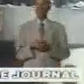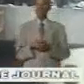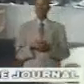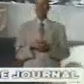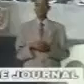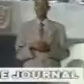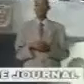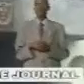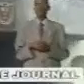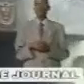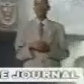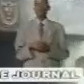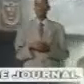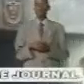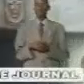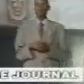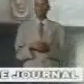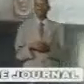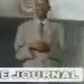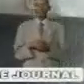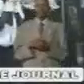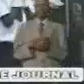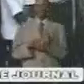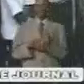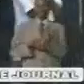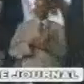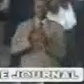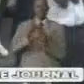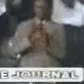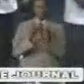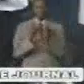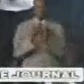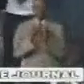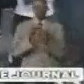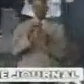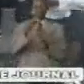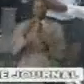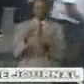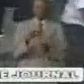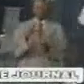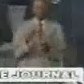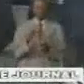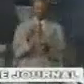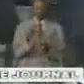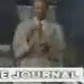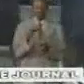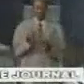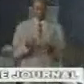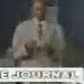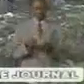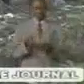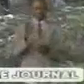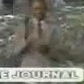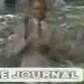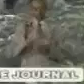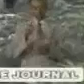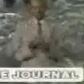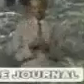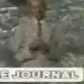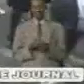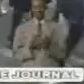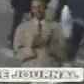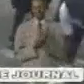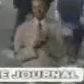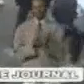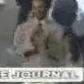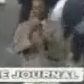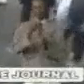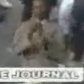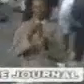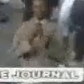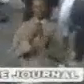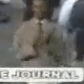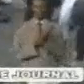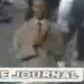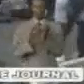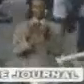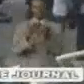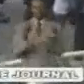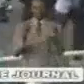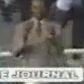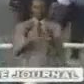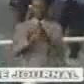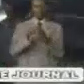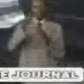La tenue du 14e sommet de la francophonie à Kinshasa, belle opportunité pour l'école de la liberté de la commune de Massina pour la